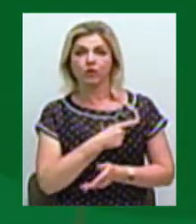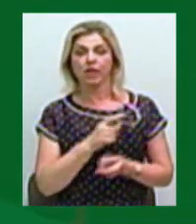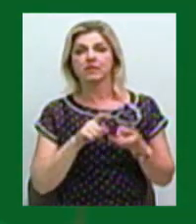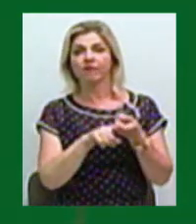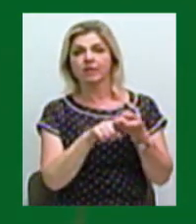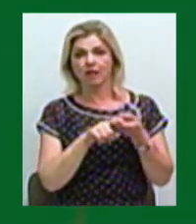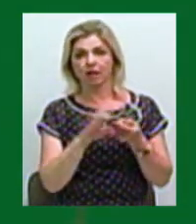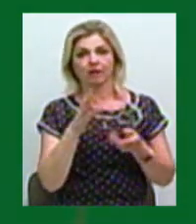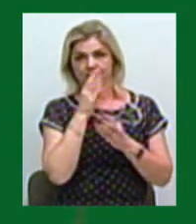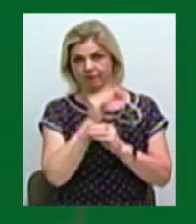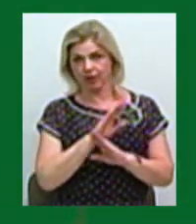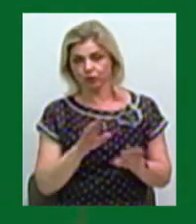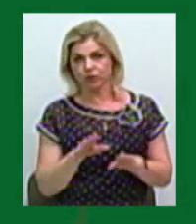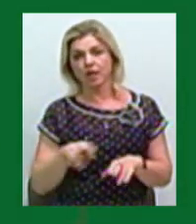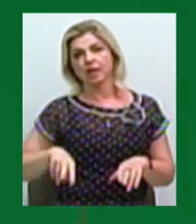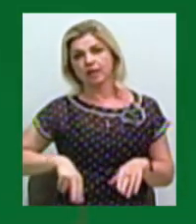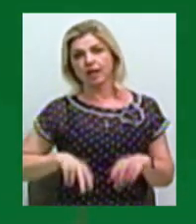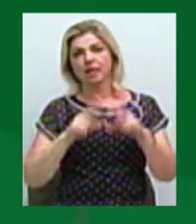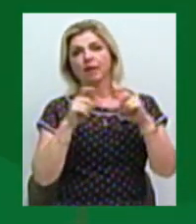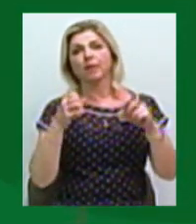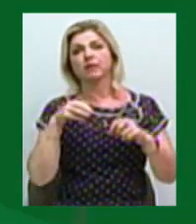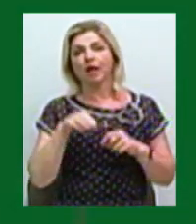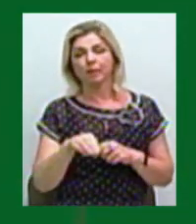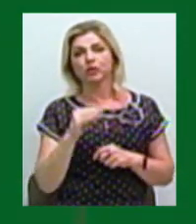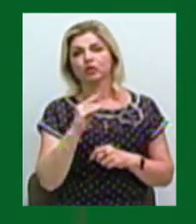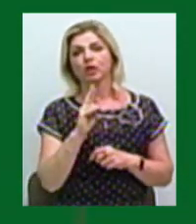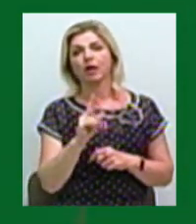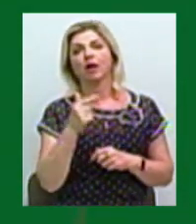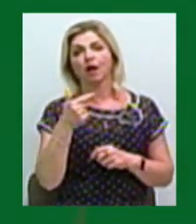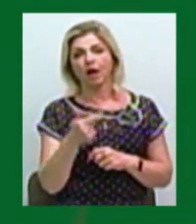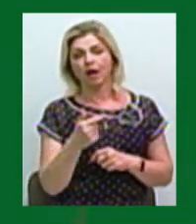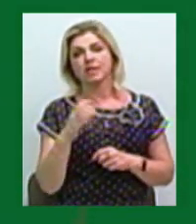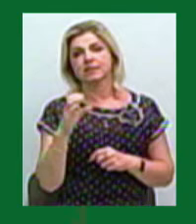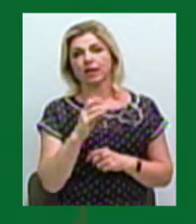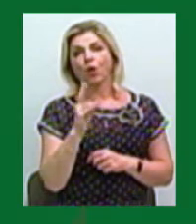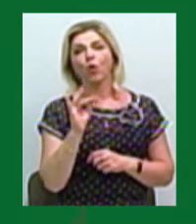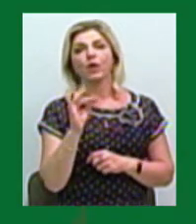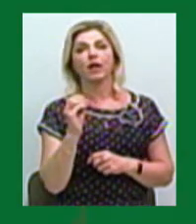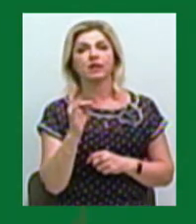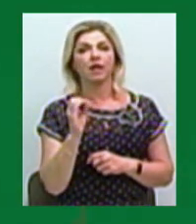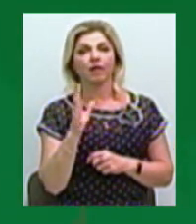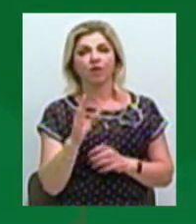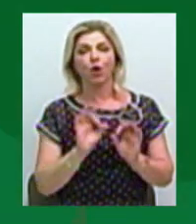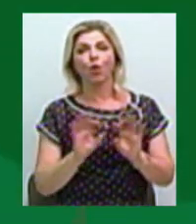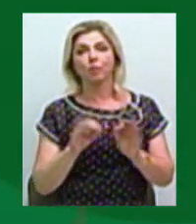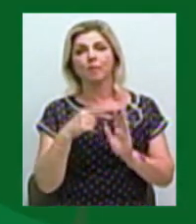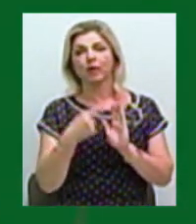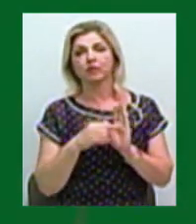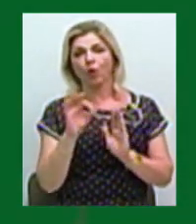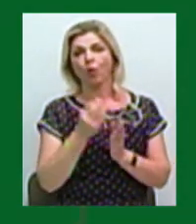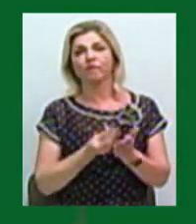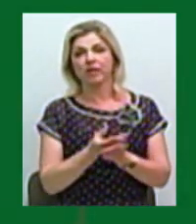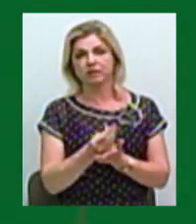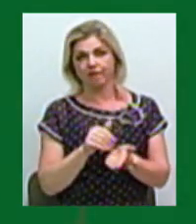Зв'язатися з нею не вдалося. Директор департаменту житлово-комунального господарства Сергій Коренєв коментувати питання щодо